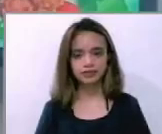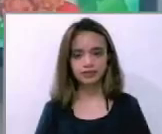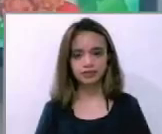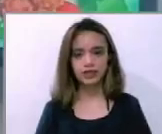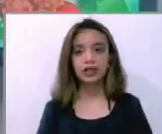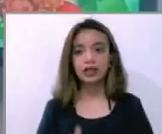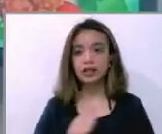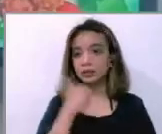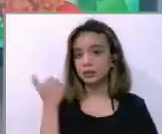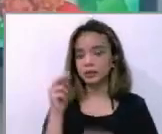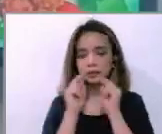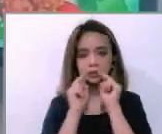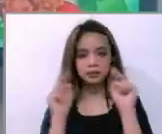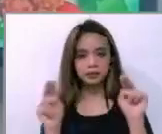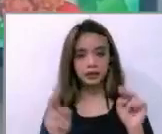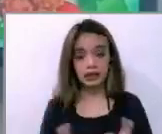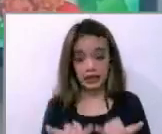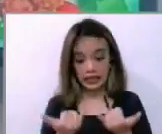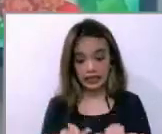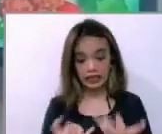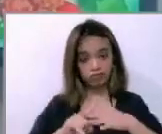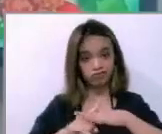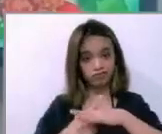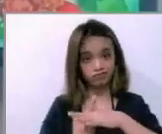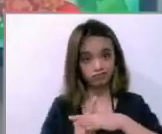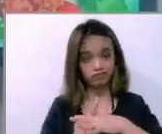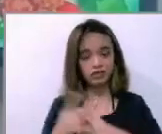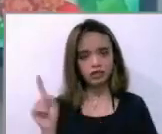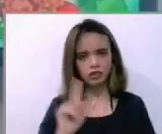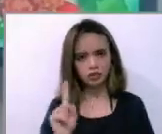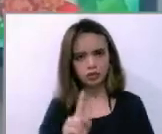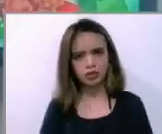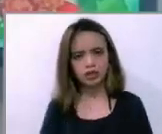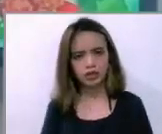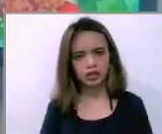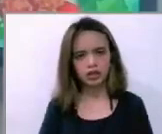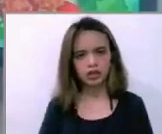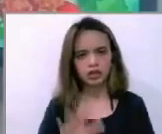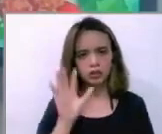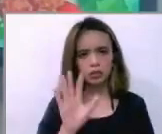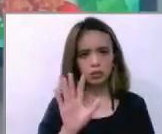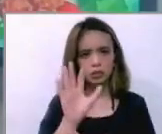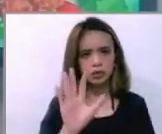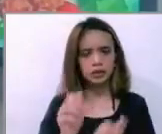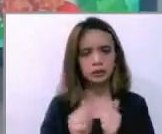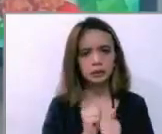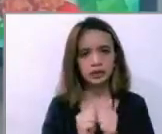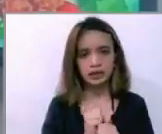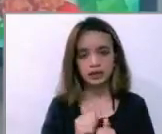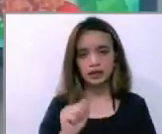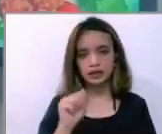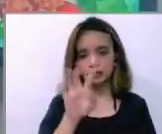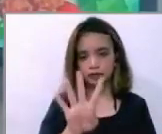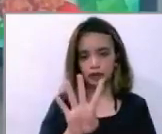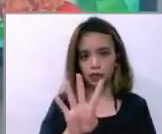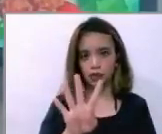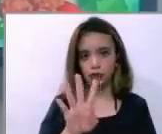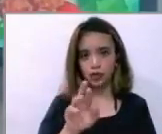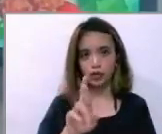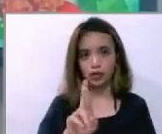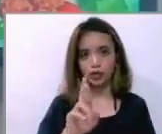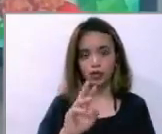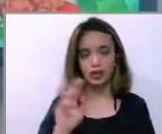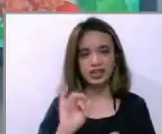Simula na po ngayong araw ang localized translasyon ng Itim na Nazareno kung saan ang apat na replika ng puon ang idarayo sa iba't